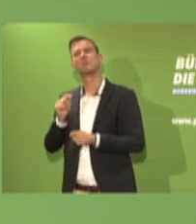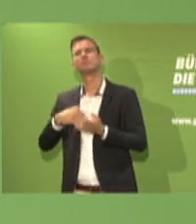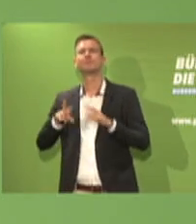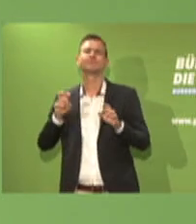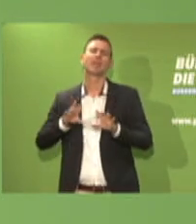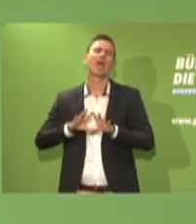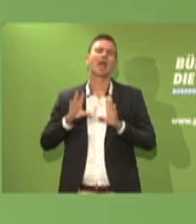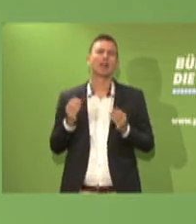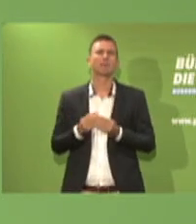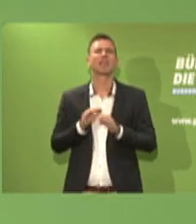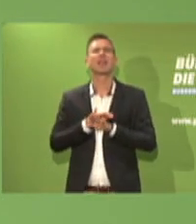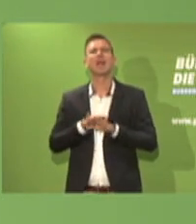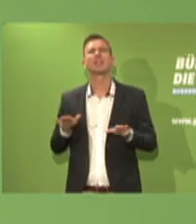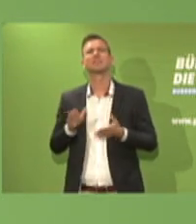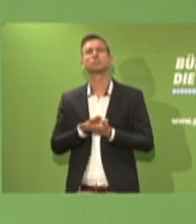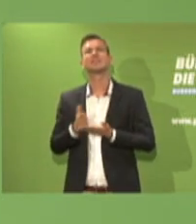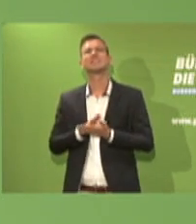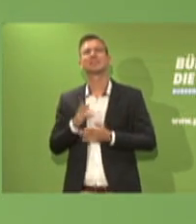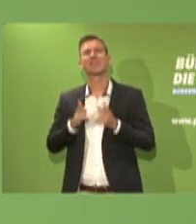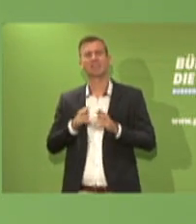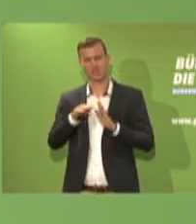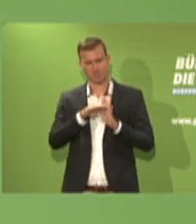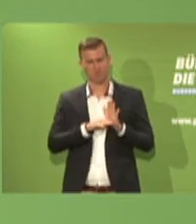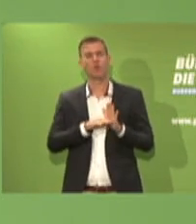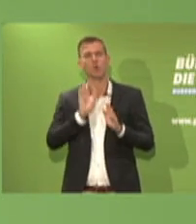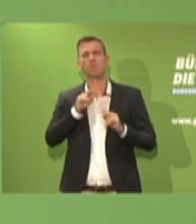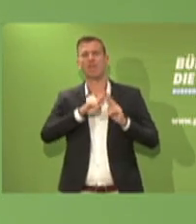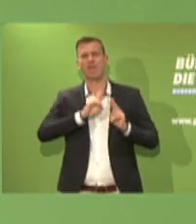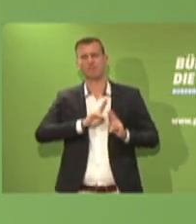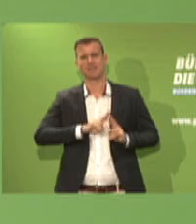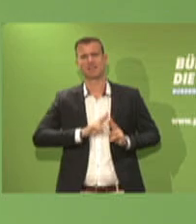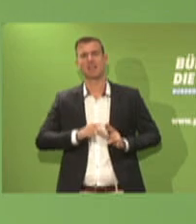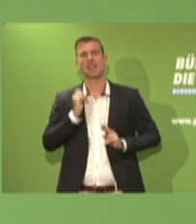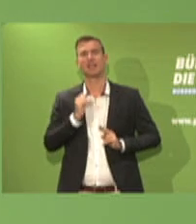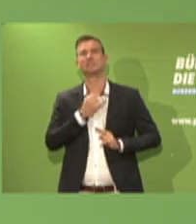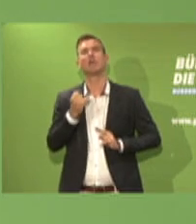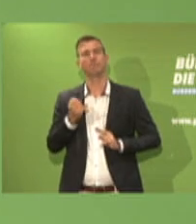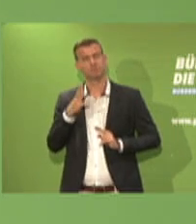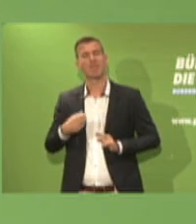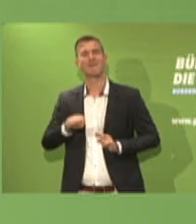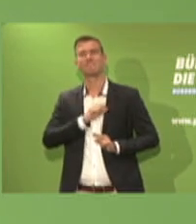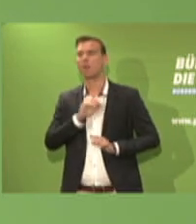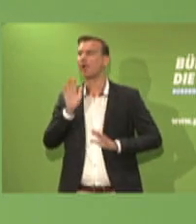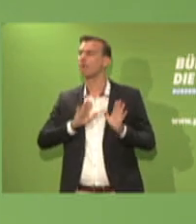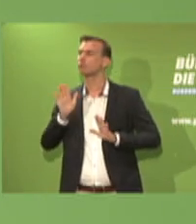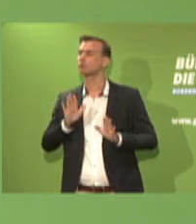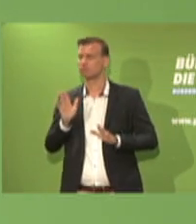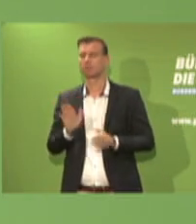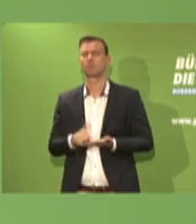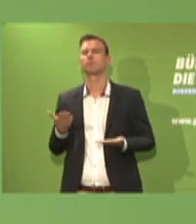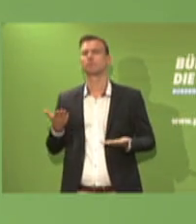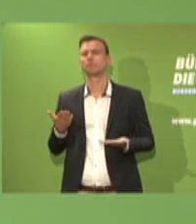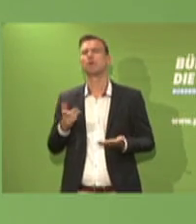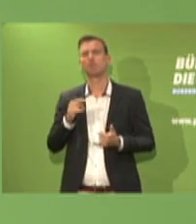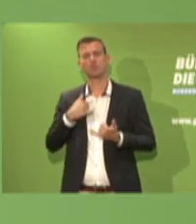gesprochen, die Landesschiedsgerichtsordnung überarbeitet. Das Ganze wurde im letzten Jahr erfolgreich zur Abstimmung gestellt. Und die Hoffnung war und ist,